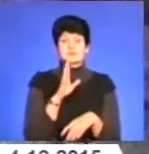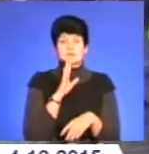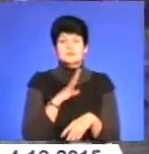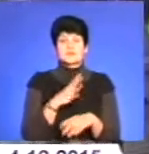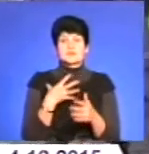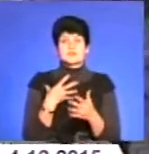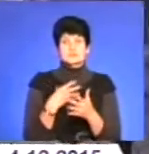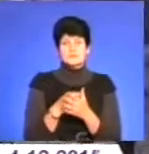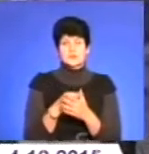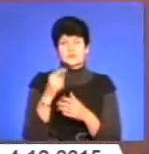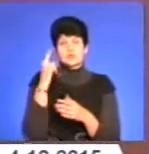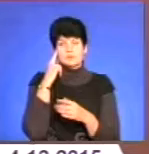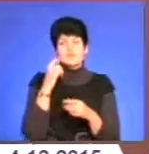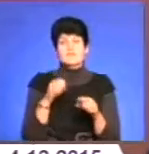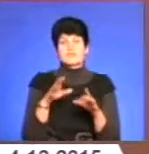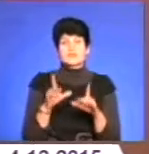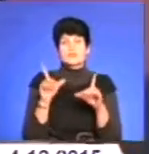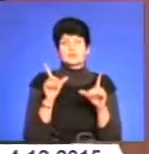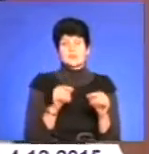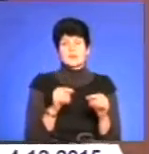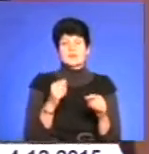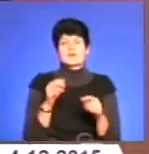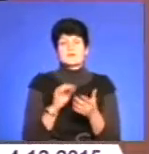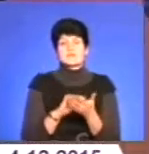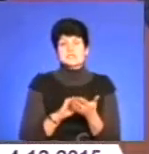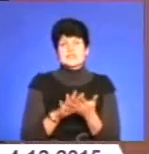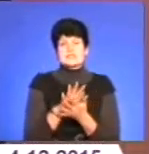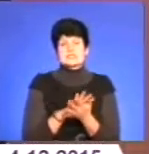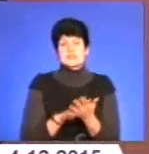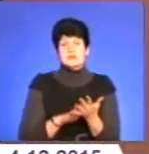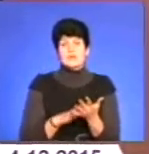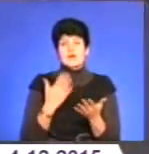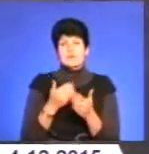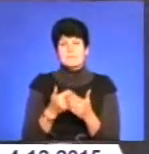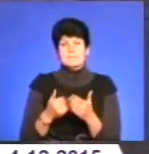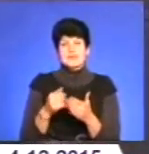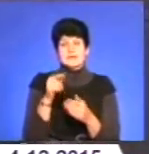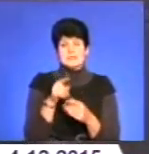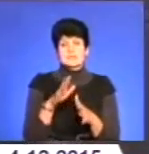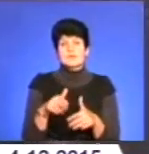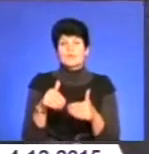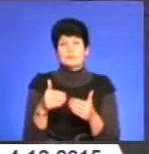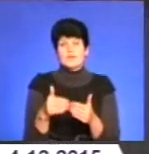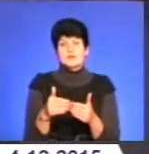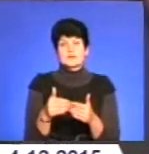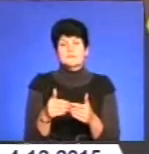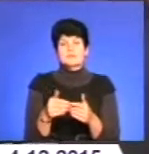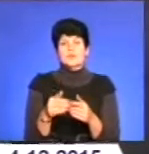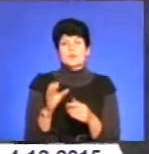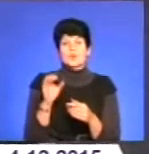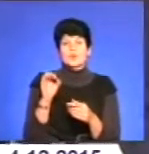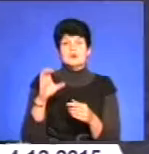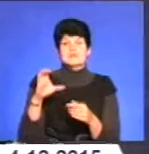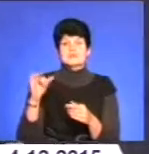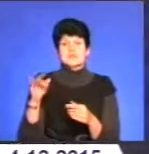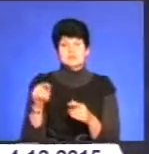версія сутички, і вона вирішила їхати знімати побої та писати заяву. Але перед тим правоохоронці запропонували їй пройти освідчення на